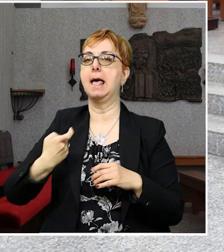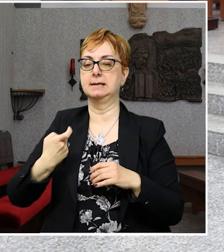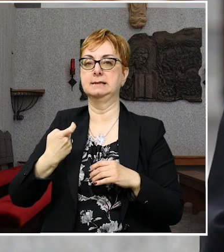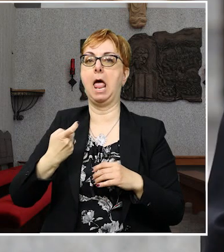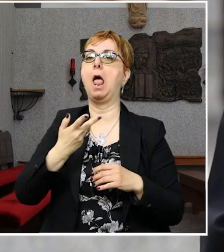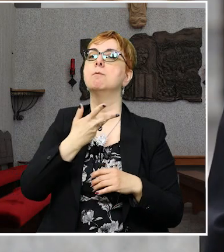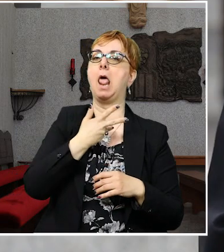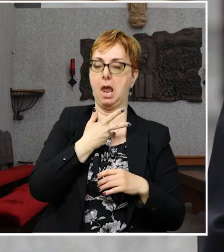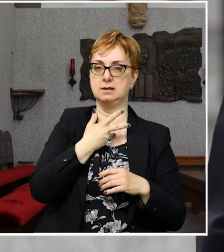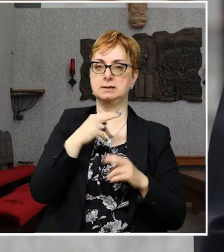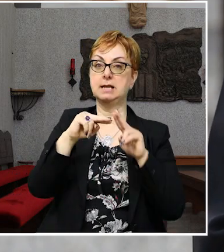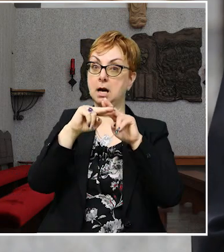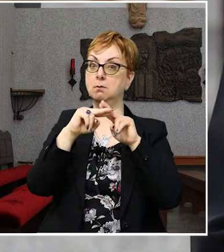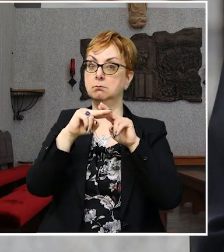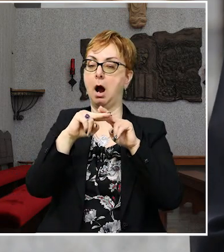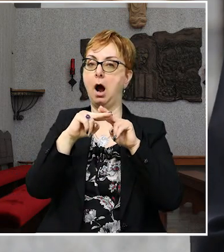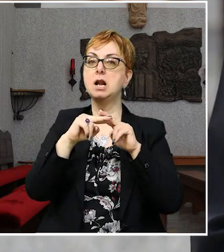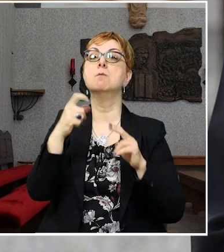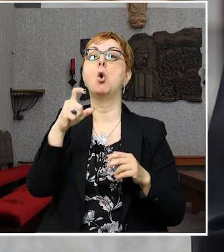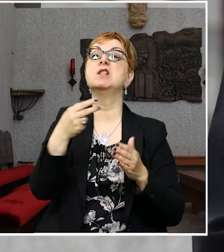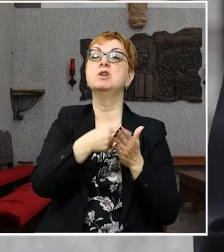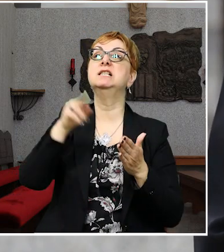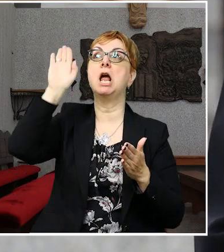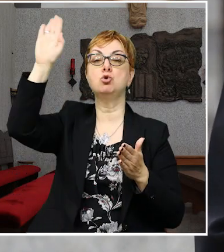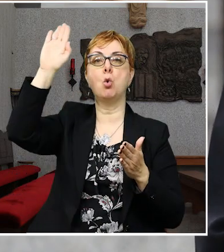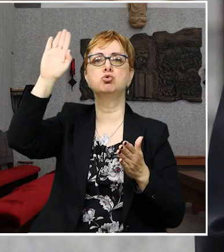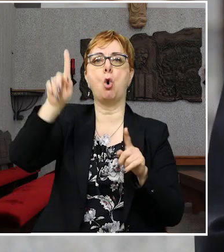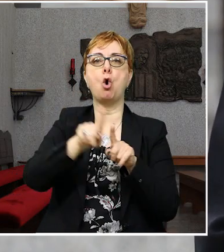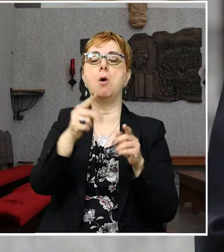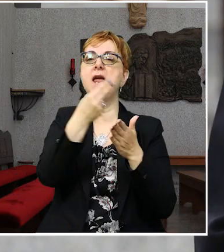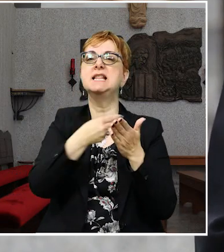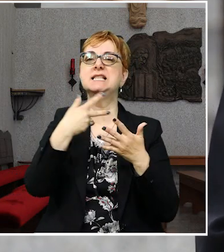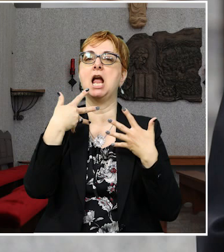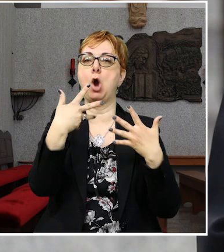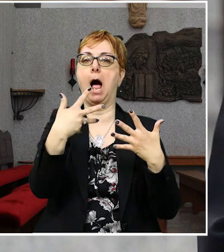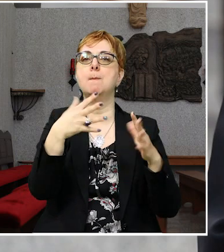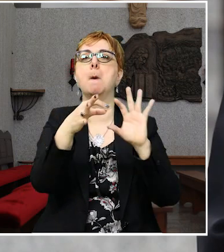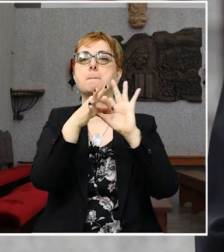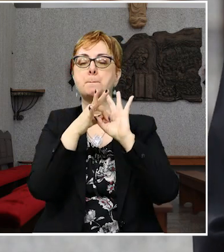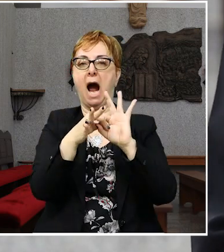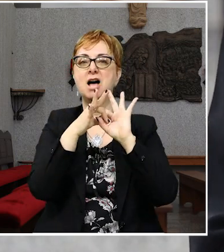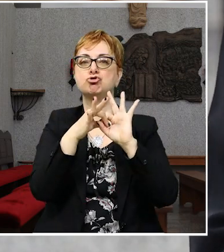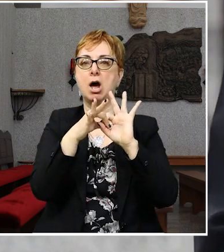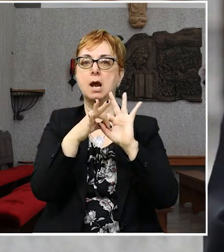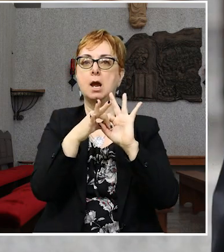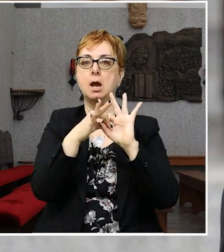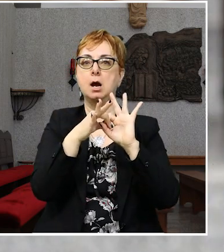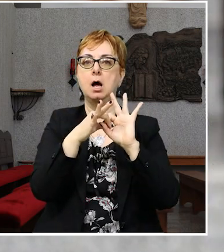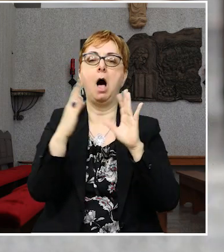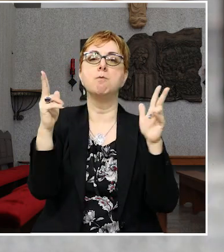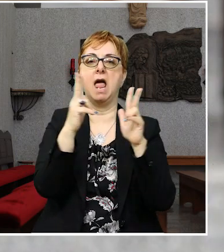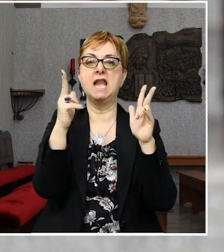sempre, perché il disegno del Signore è un disegno di amore, è un disegno di pace, è un disegno